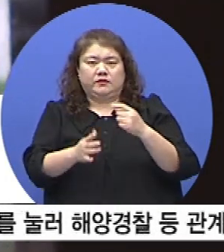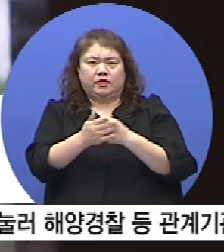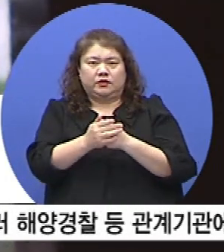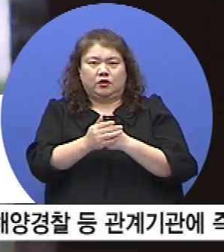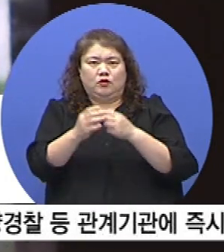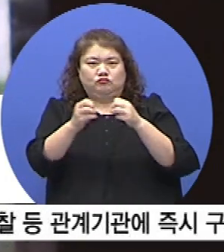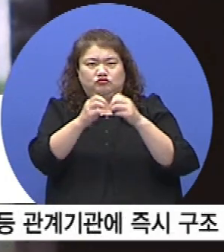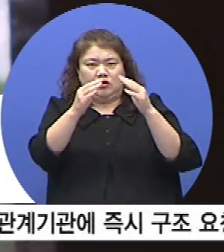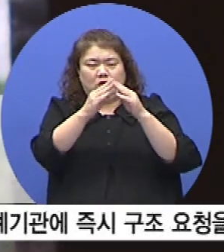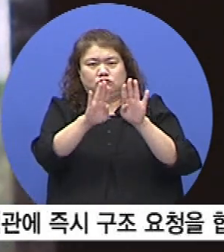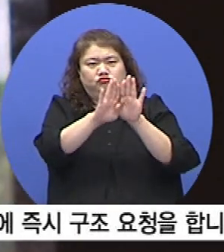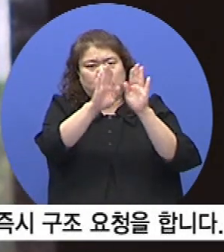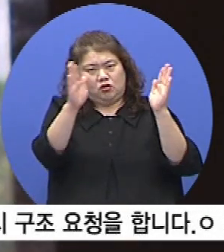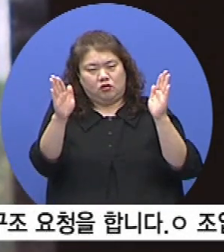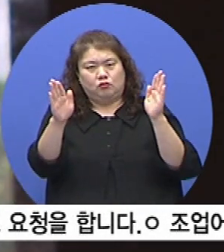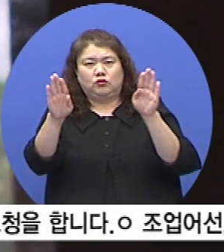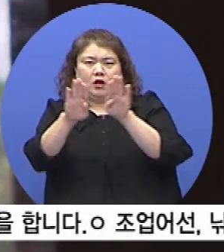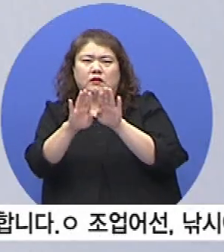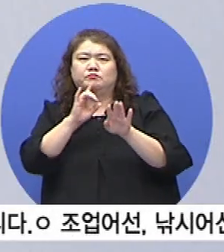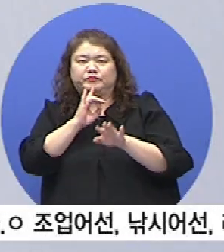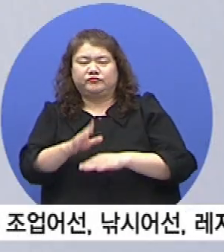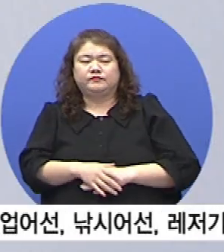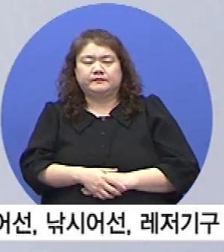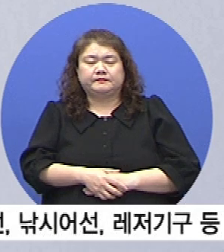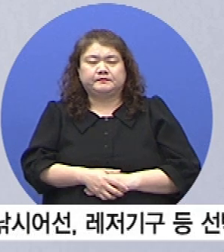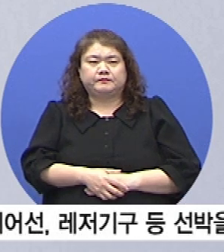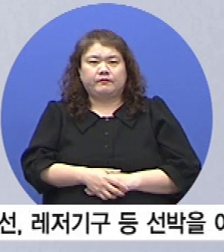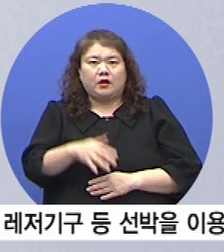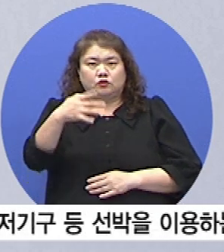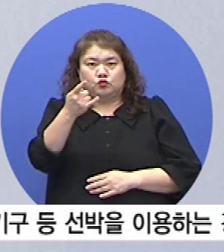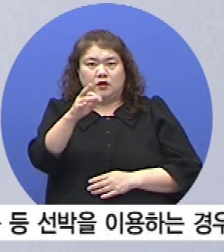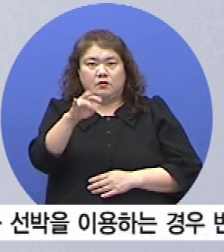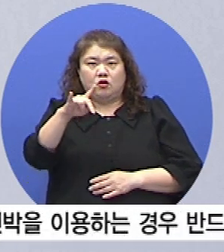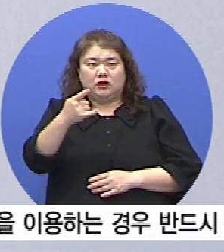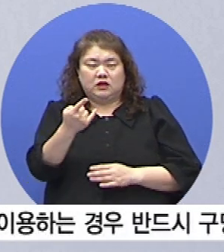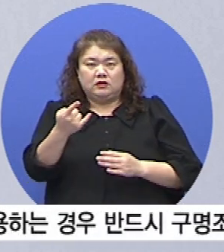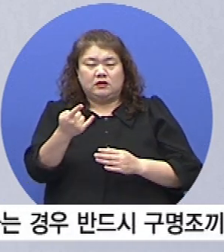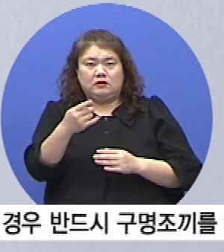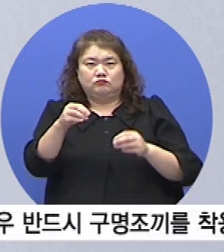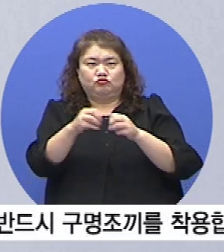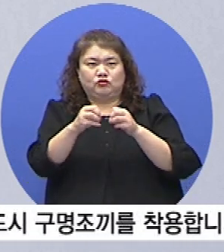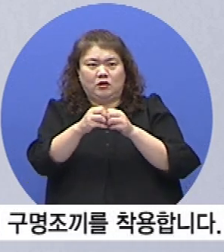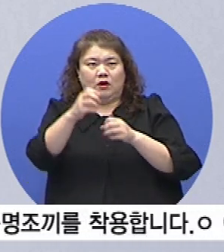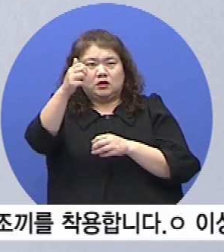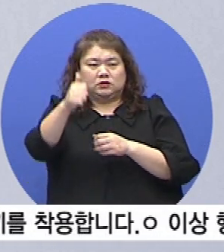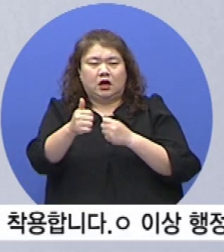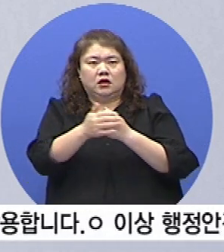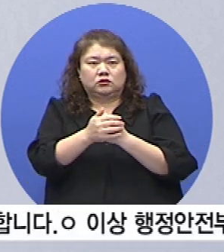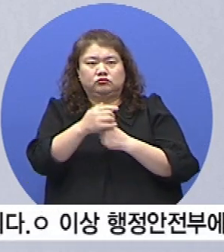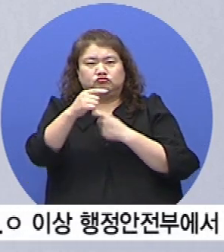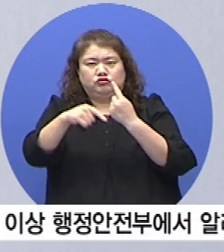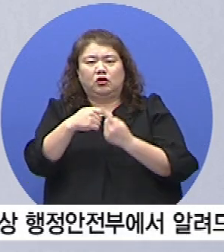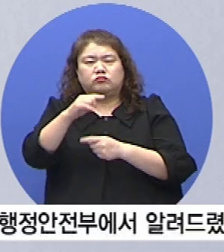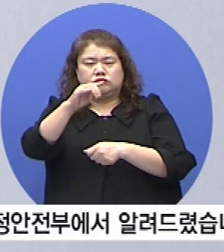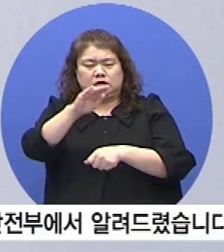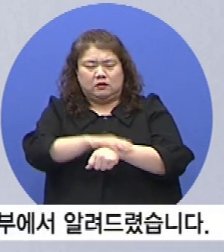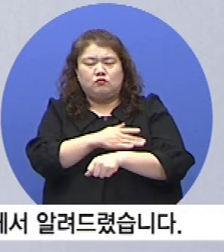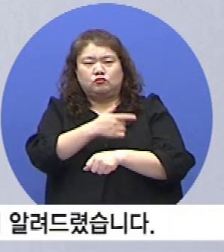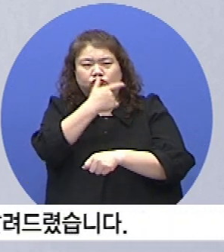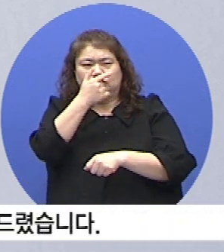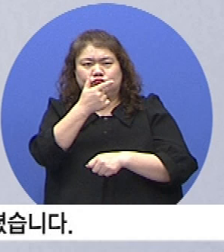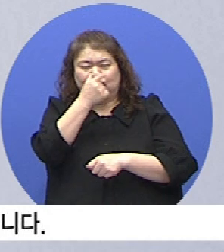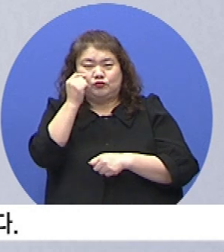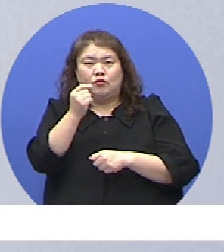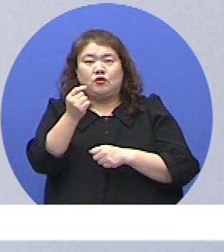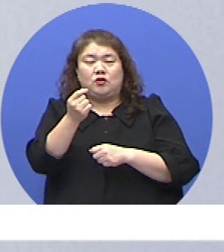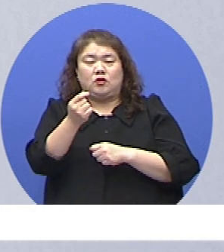문을 열고는 정도에 그치고 있습니다 최명희 문학 관장은 운영이 미숙했다는 점을 인정하면서도 전 운영